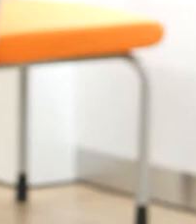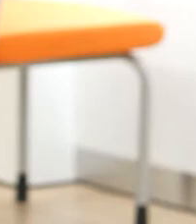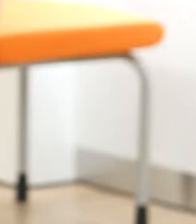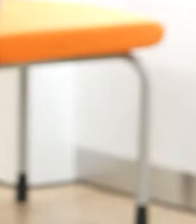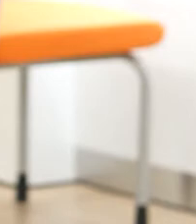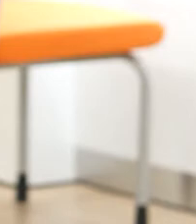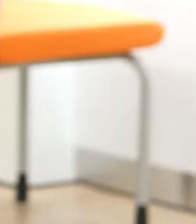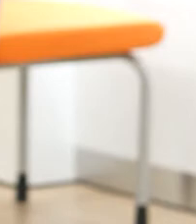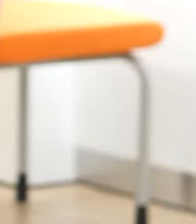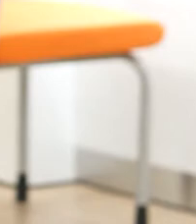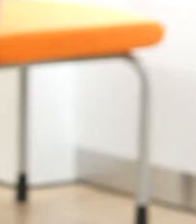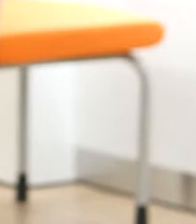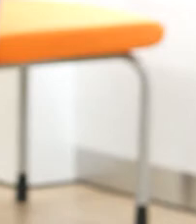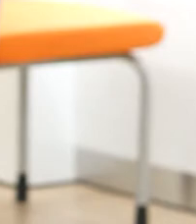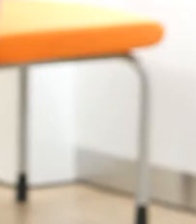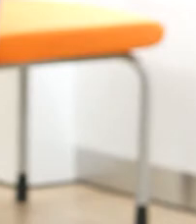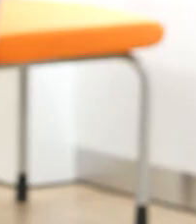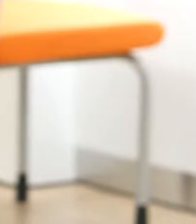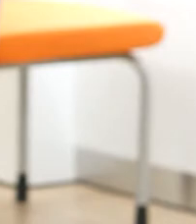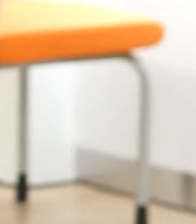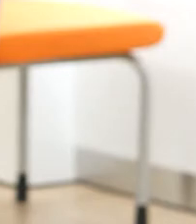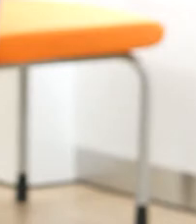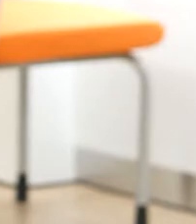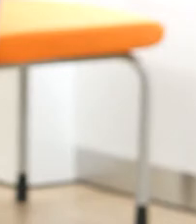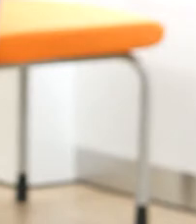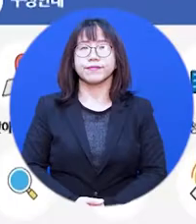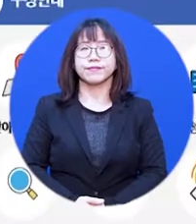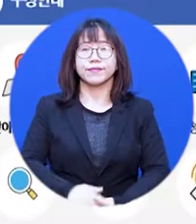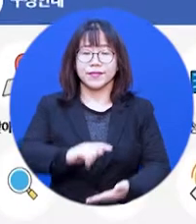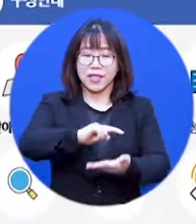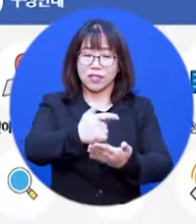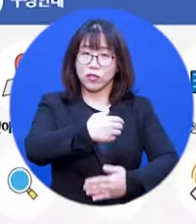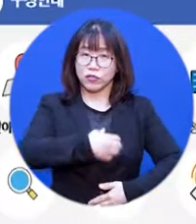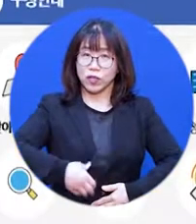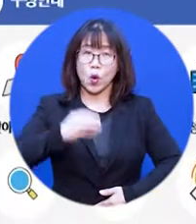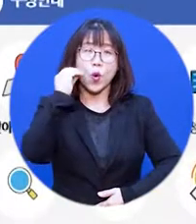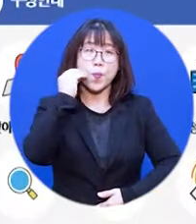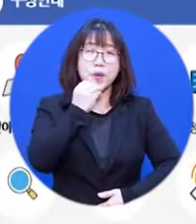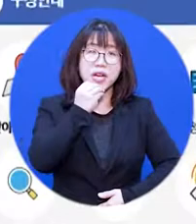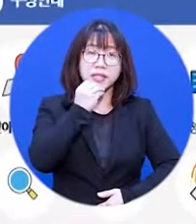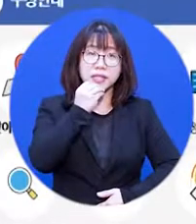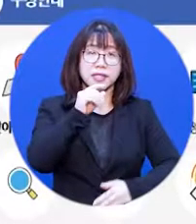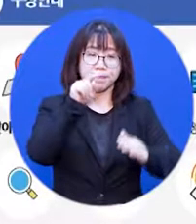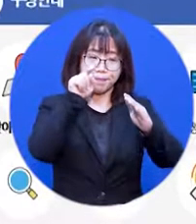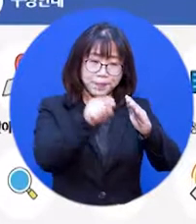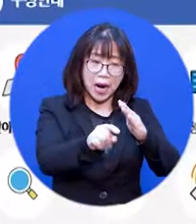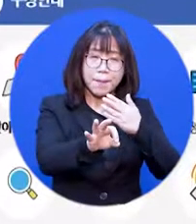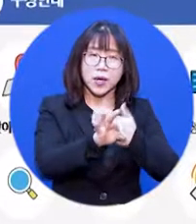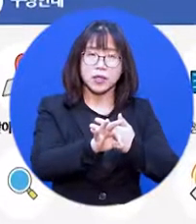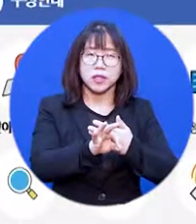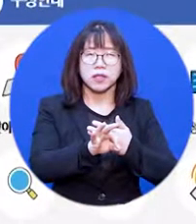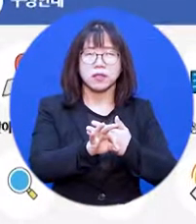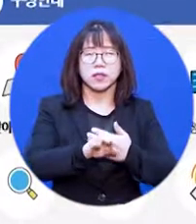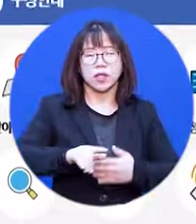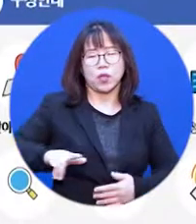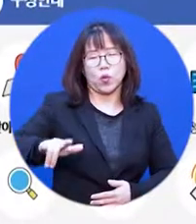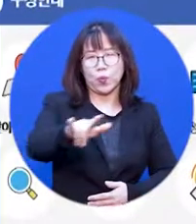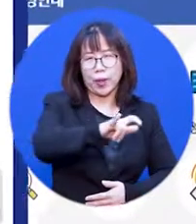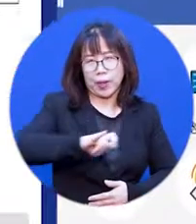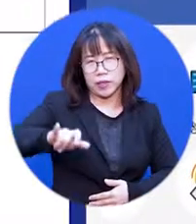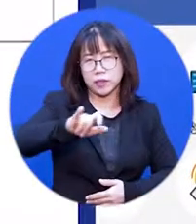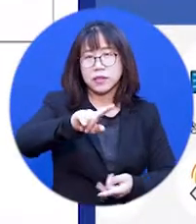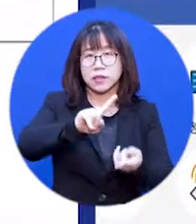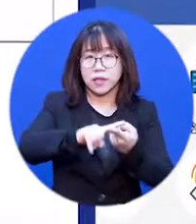현재 상황을 어떻게 확인할 수 있는지 알려드립니다. 강서구청 홈페이지에 접속하면 신종 코로나